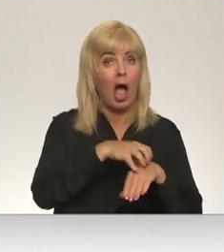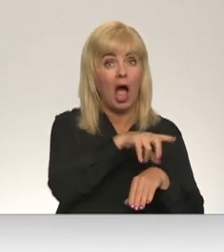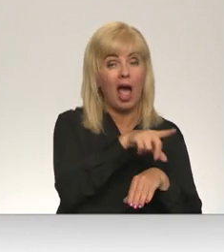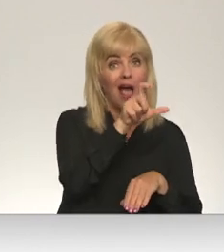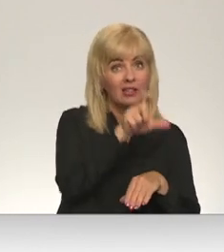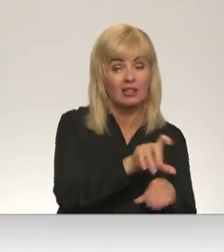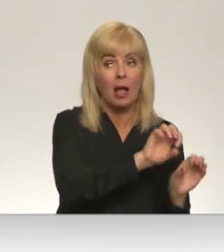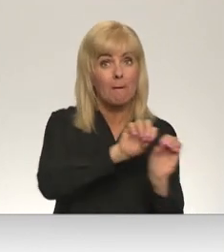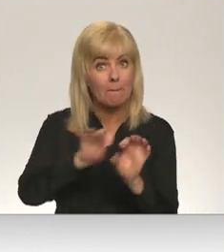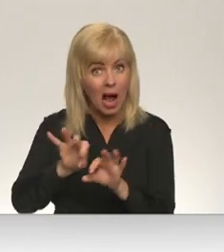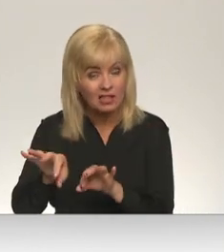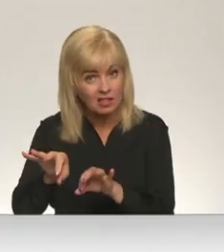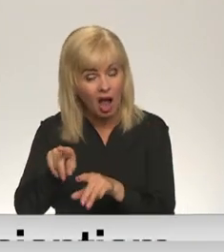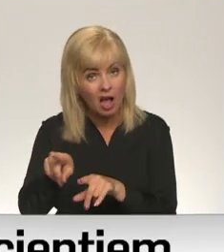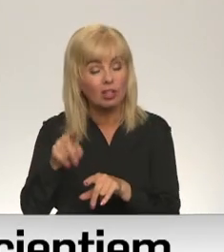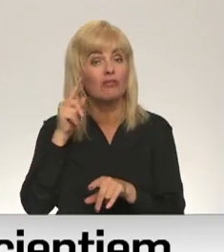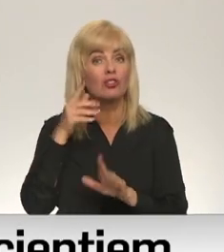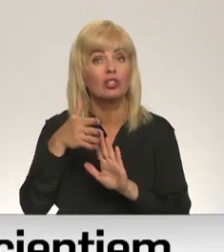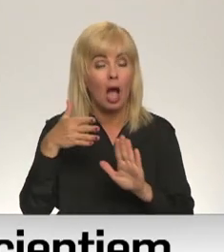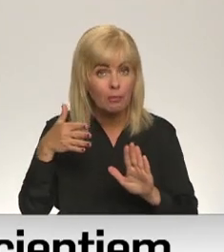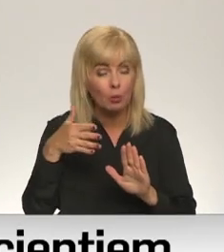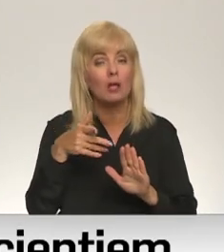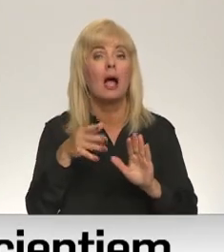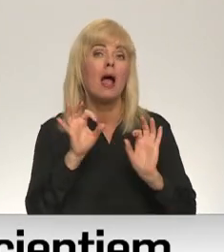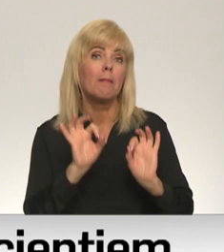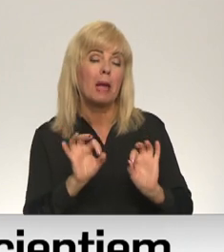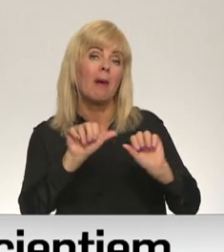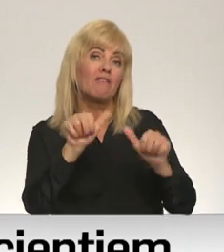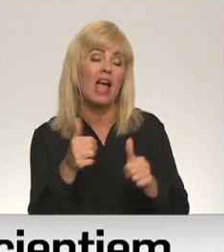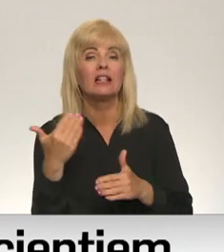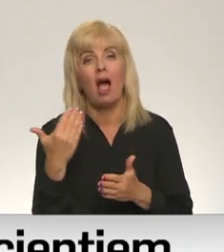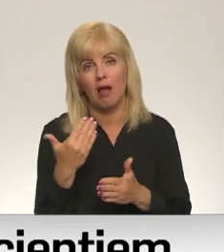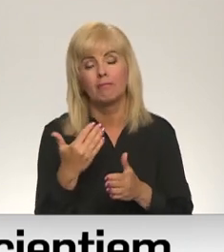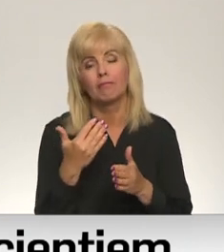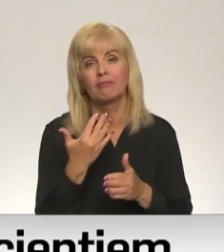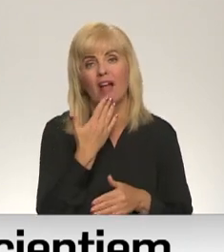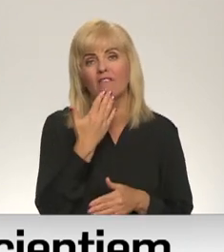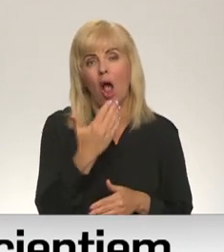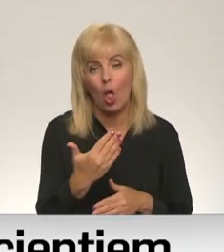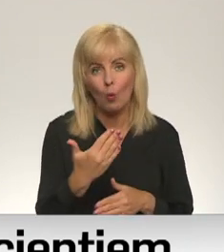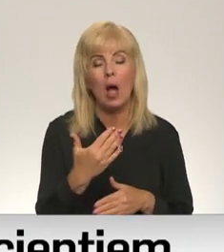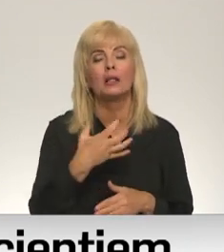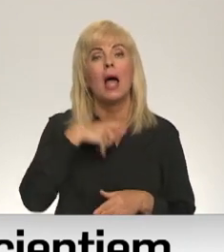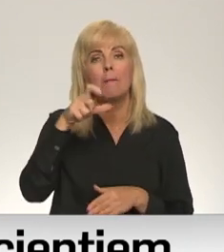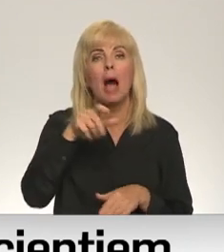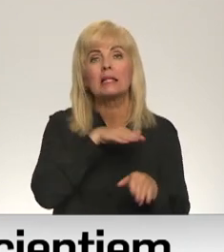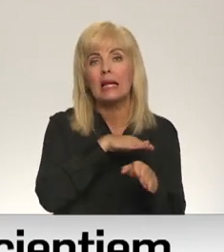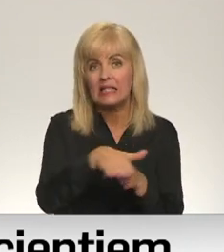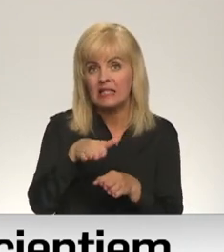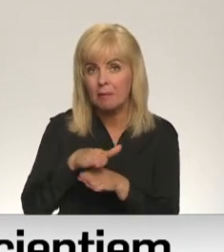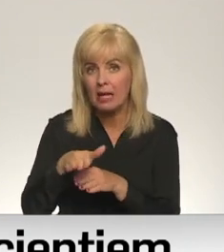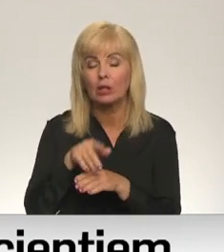viņam māsa ir izstāstījis, tas ir noticis saprotamā veidā valodā, tad, protams, pacients izpilda visus šīs